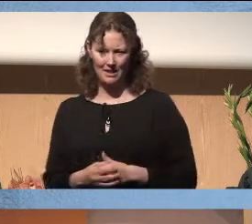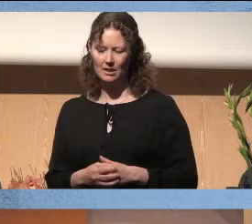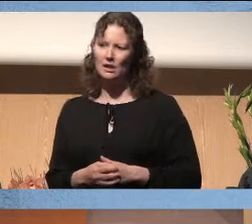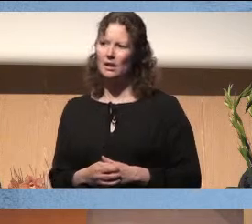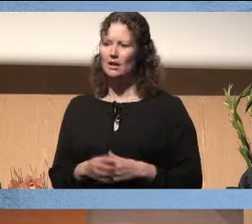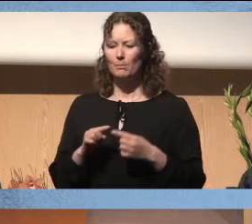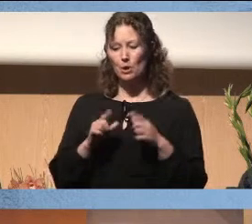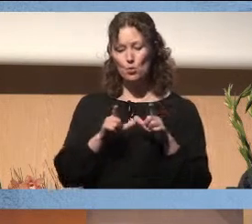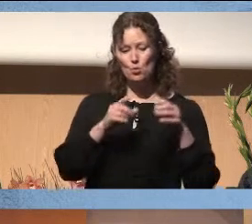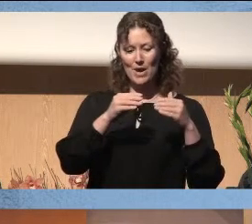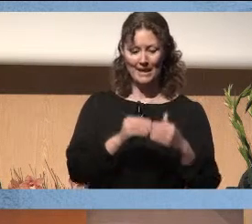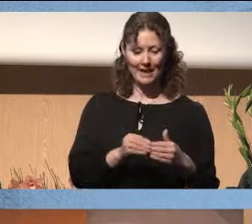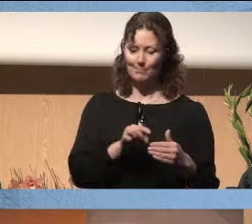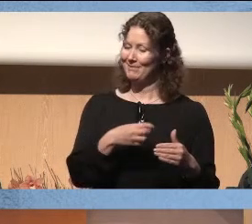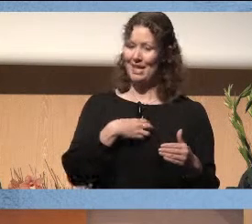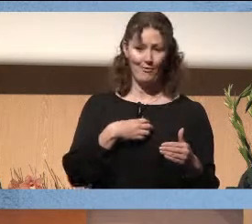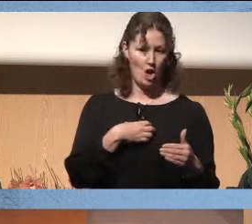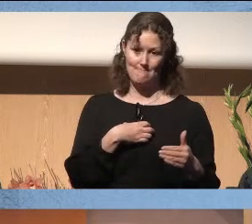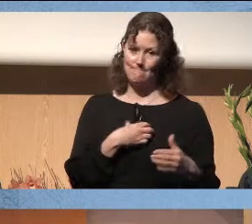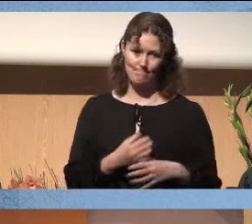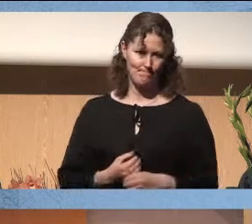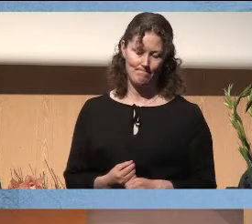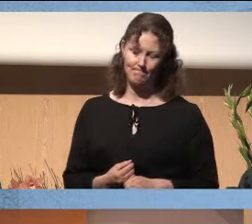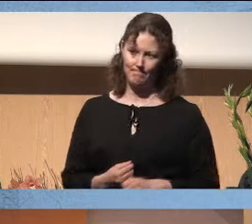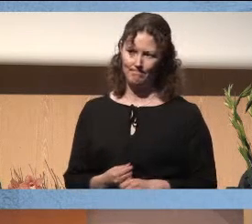Men uenighet ikke noe farlig.